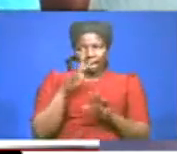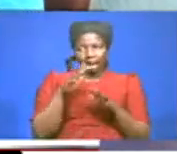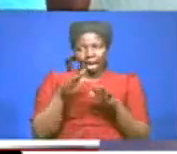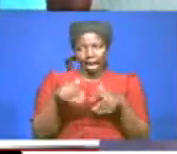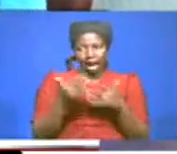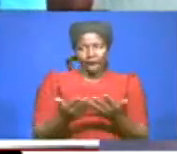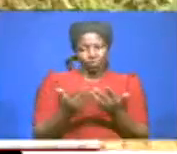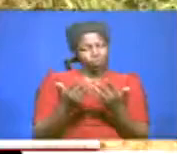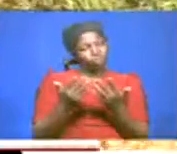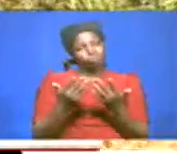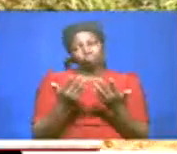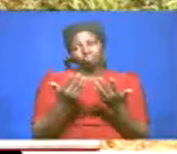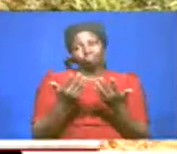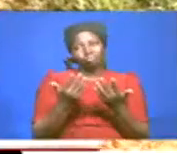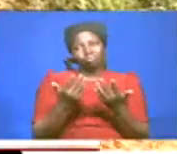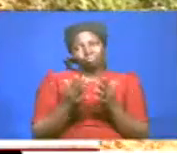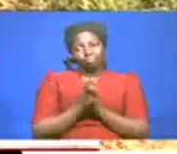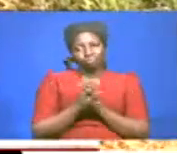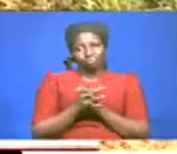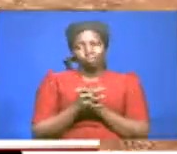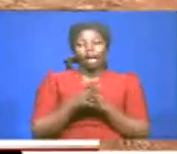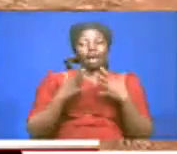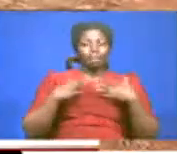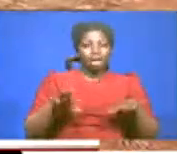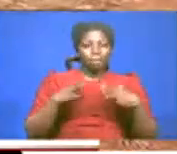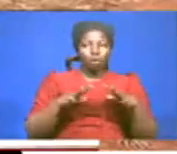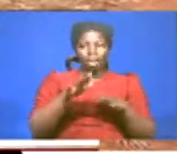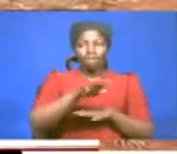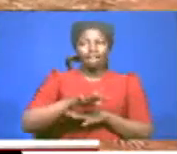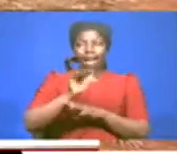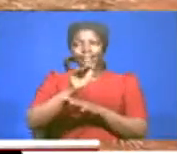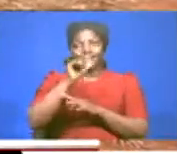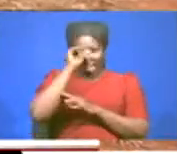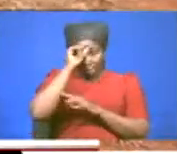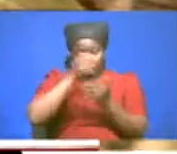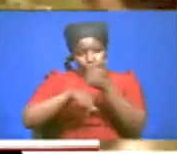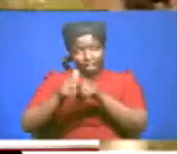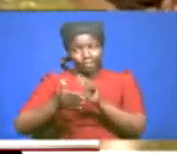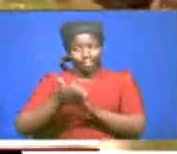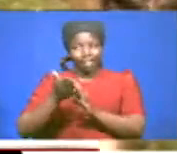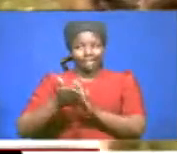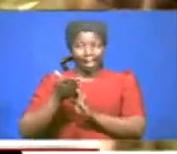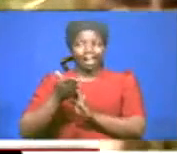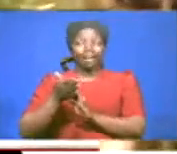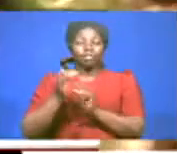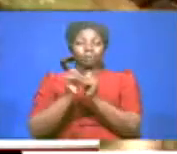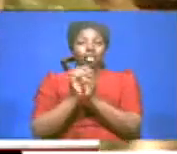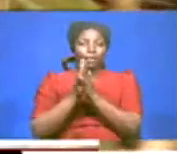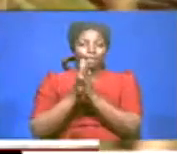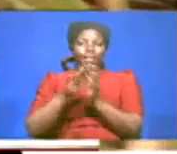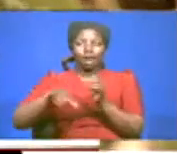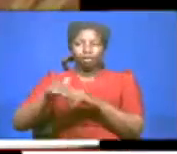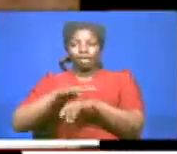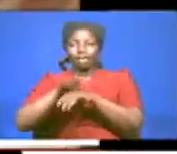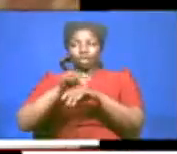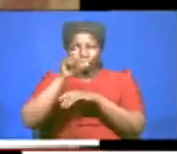inaweza kutendwa, ile mambo baya inaweza kutendwa. Wakazi wa eneo hilo wametoa wito wa dharura kwa serikali ya kaunti ya Kiambu na ile ya kitaifa kukabiliana na